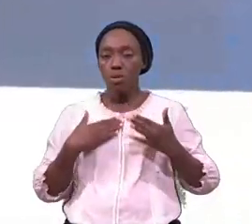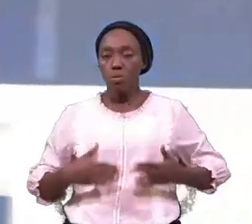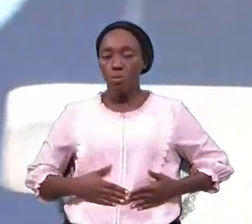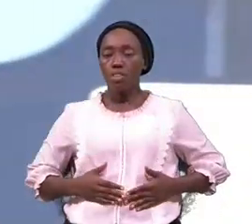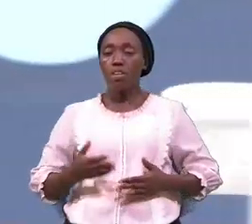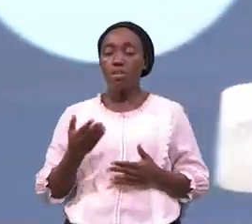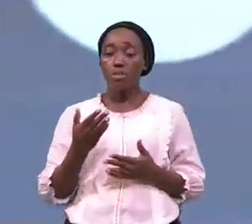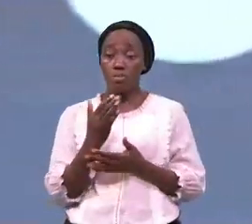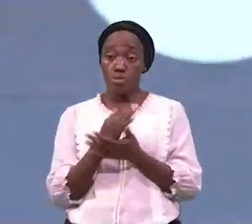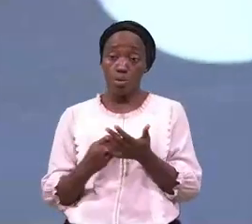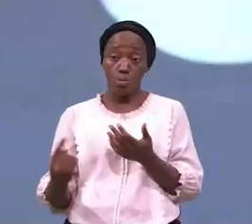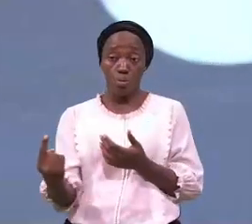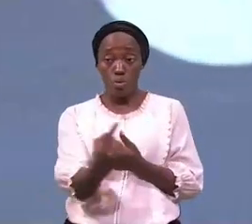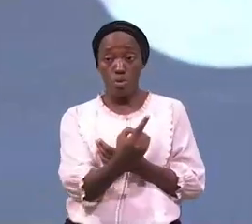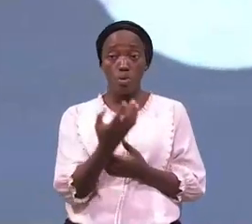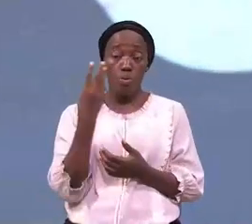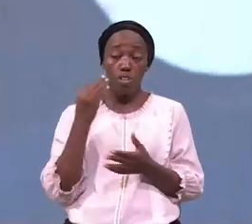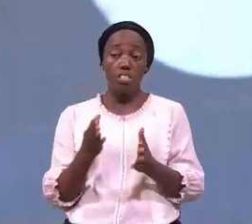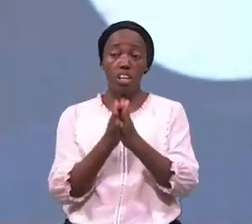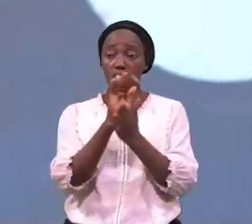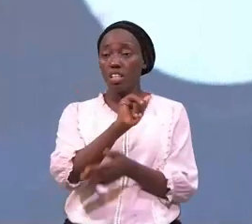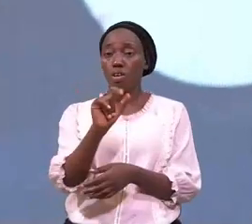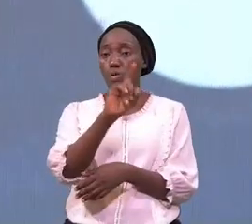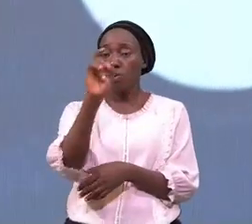Quelqu'un posait la question le samedi.